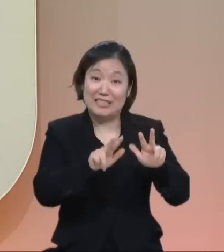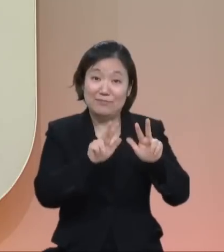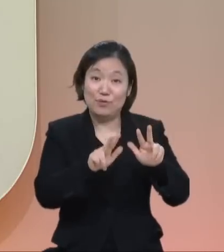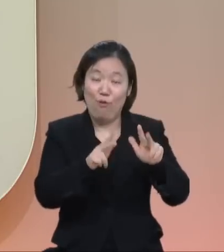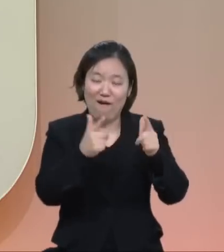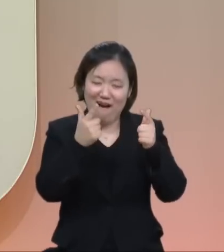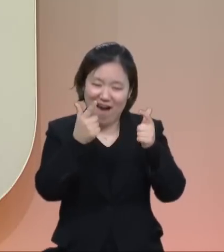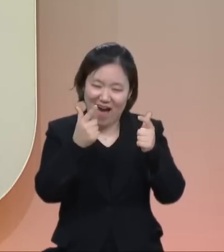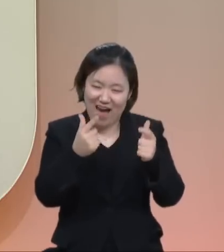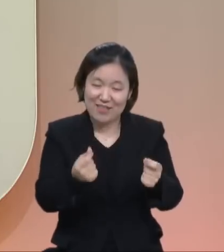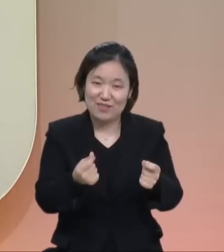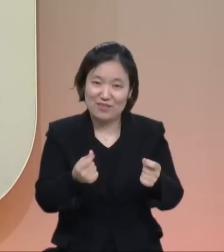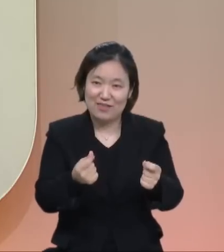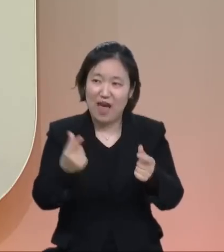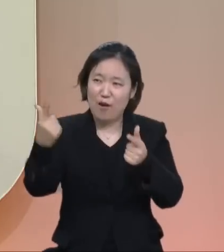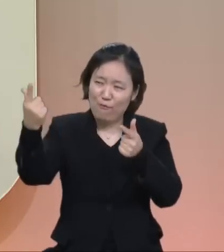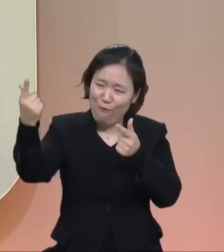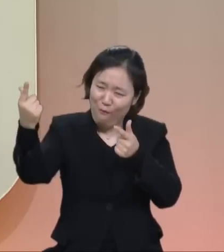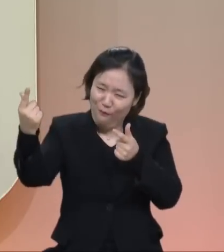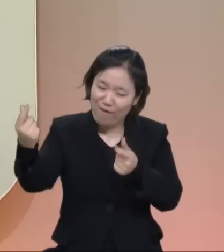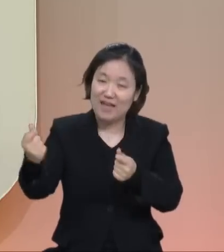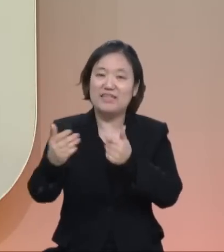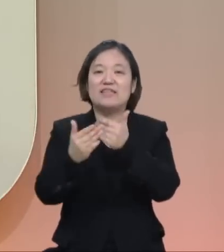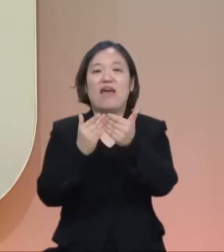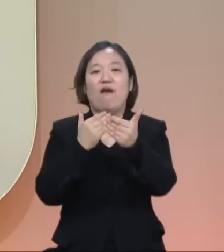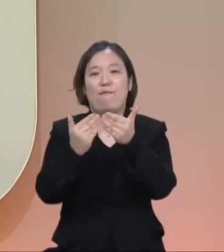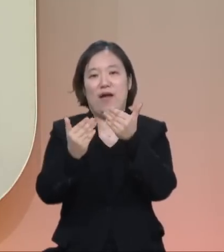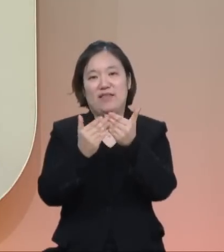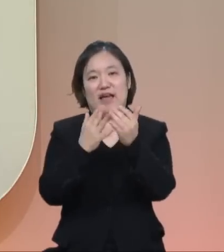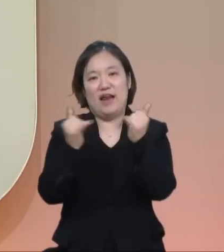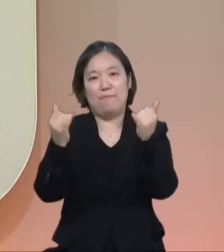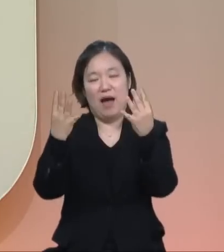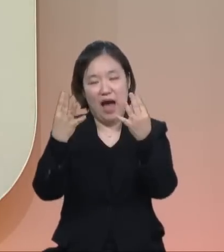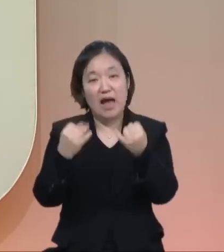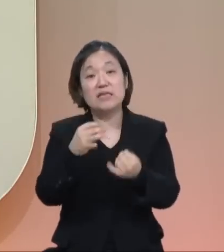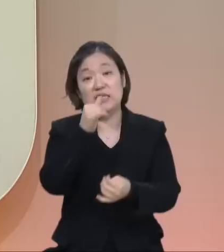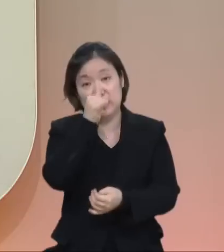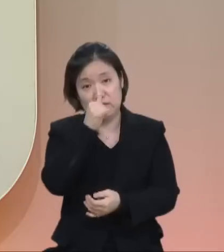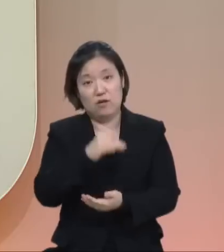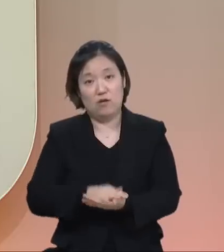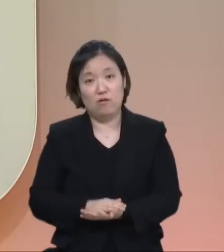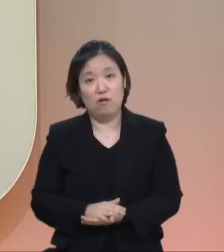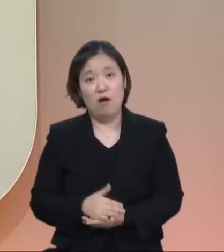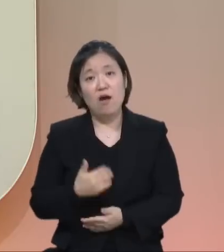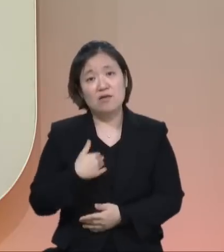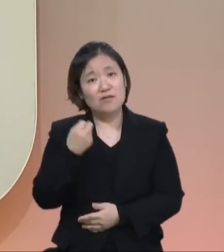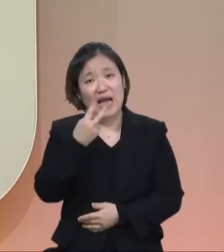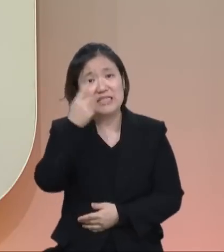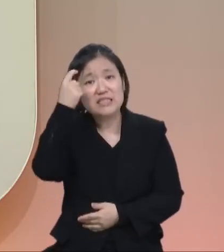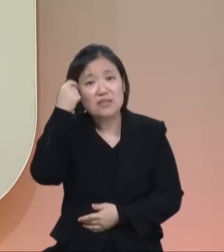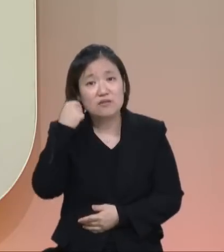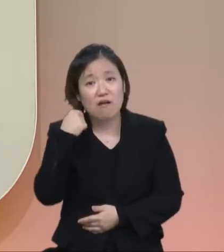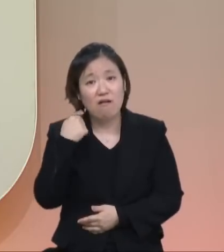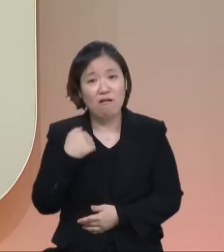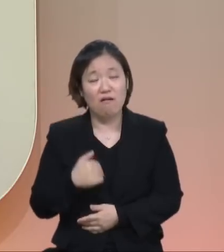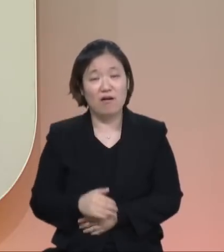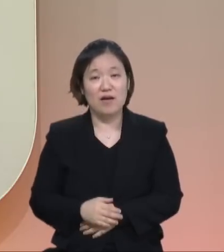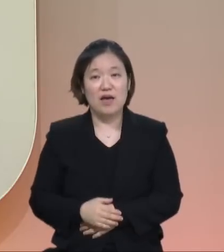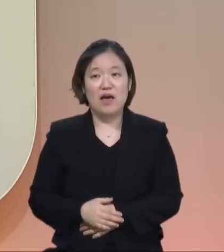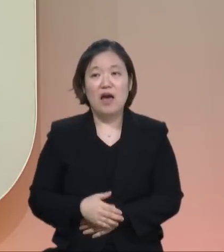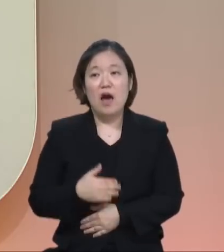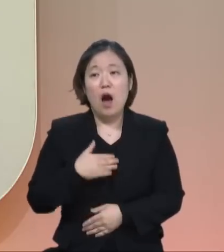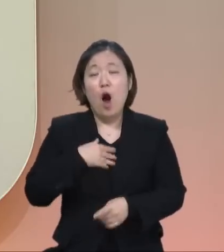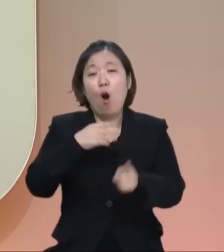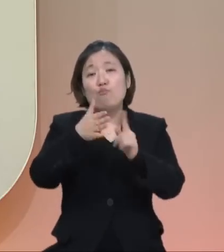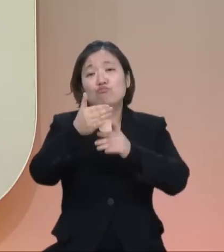똑같은 체험을 하신 불자님들이 부지기수로 많습니다 저는 다시 한번 느꼈습니다 부처님의